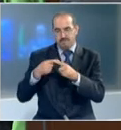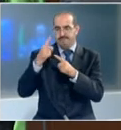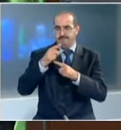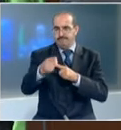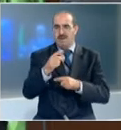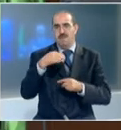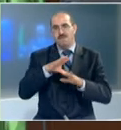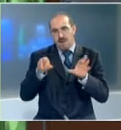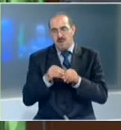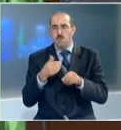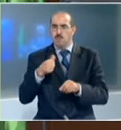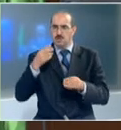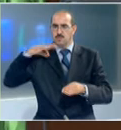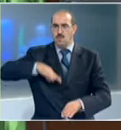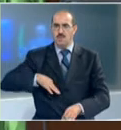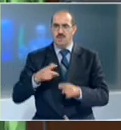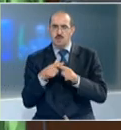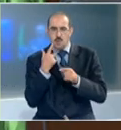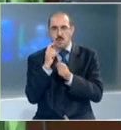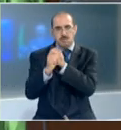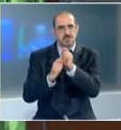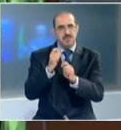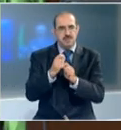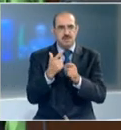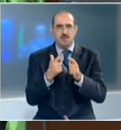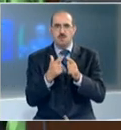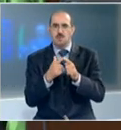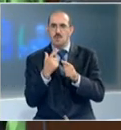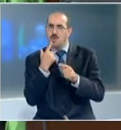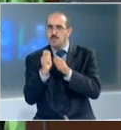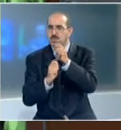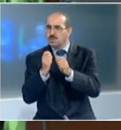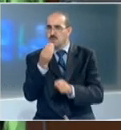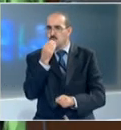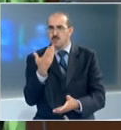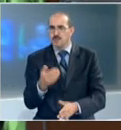من الاستفادة من صيغ مختلف صيغ القرض المصغر